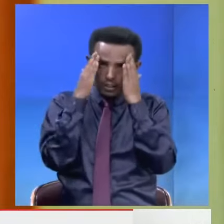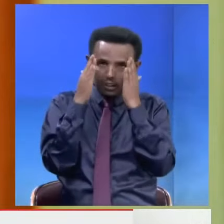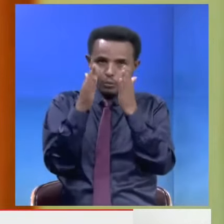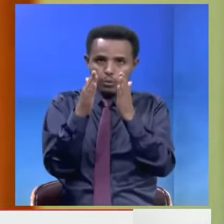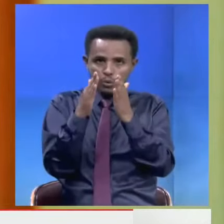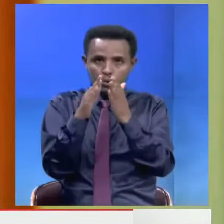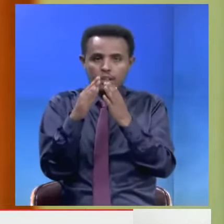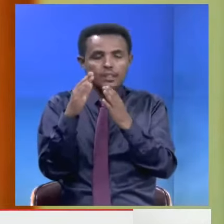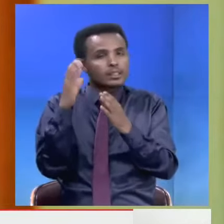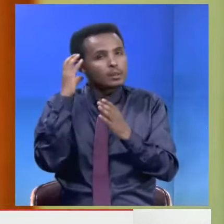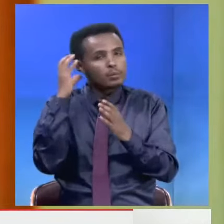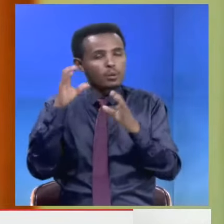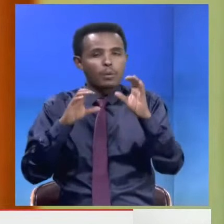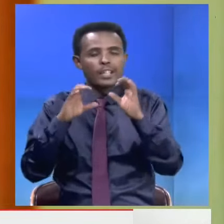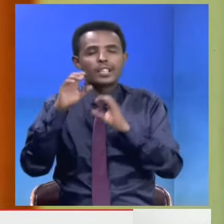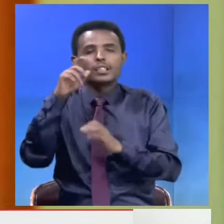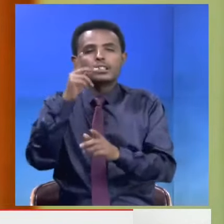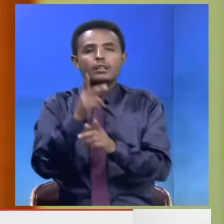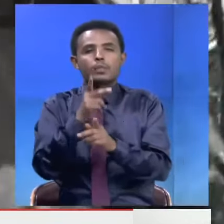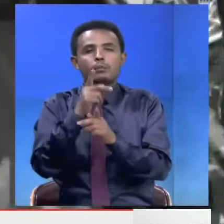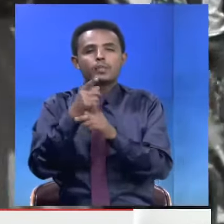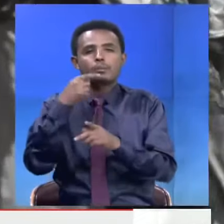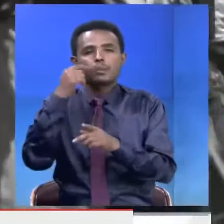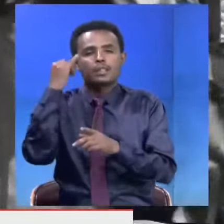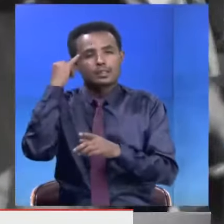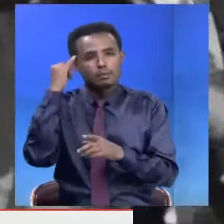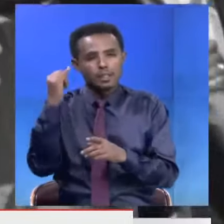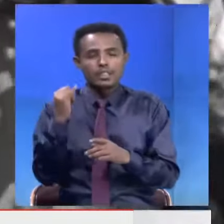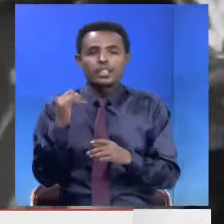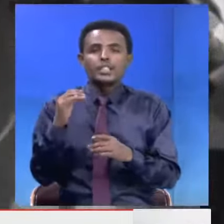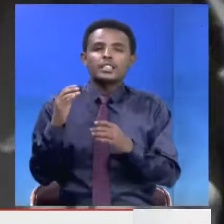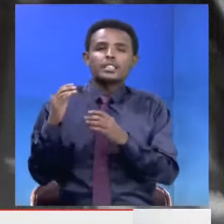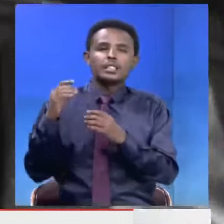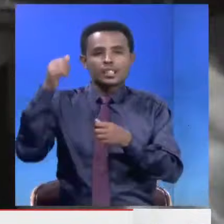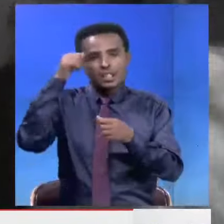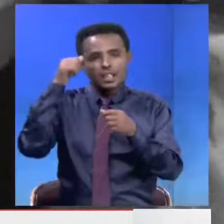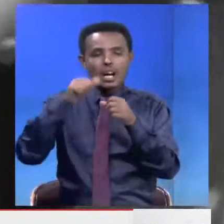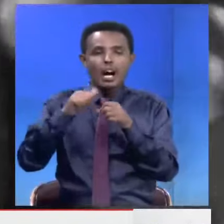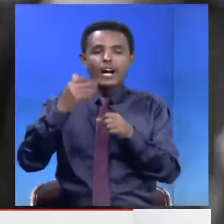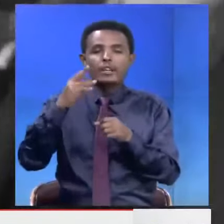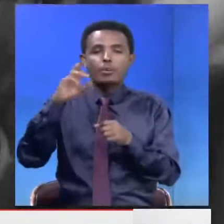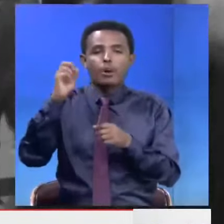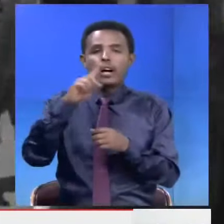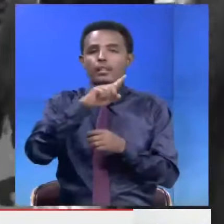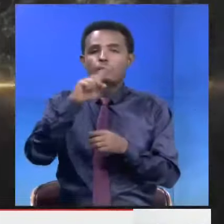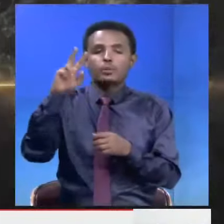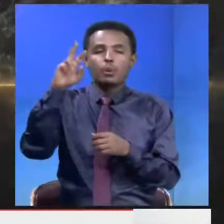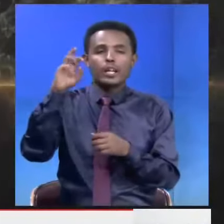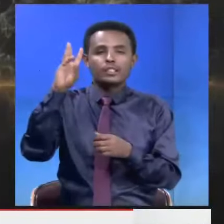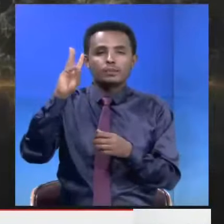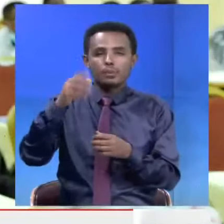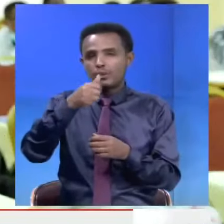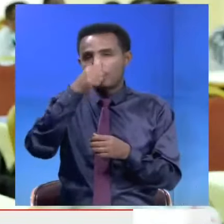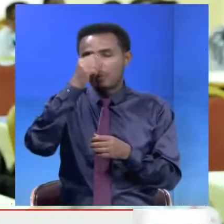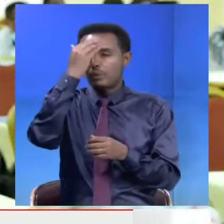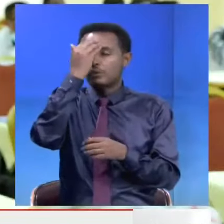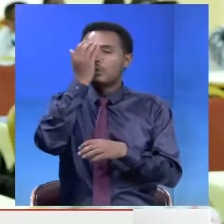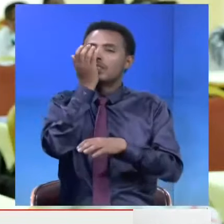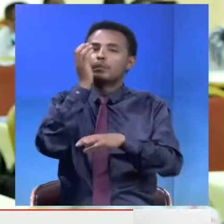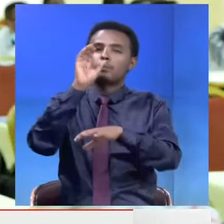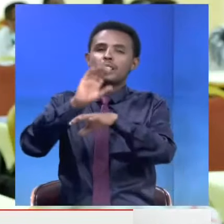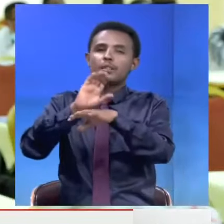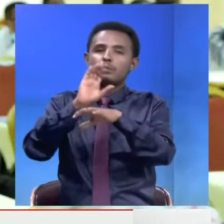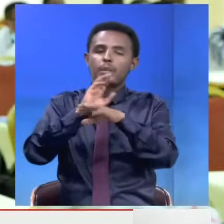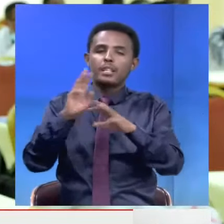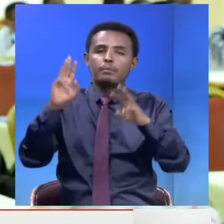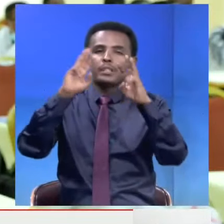ሰምቶ ማድረግ ይጠበቅበታል ብዬ አስባለሁ። ዝክረ አድዋ 126ኛው የበዓል ቀን በኢትዮጵያ ኦርቶዶክስ ተዋሕዶ ቤተ ክርስቲያን